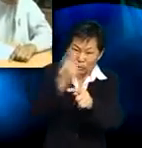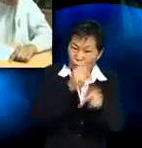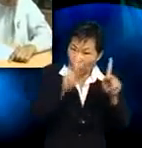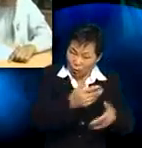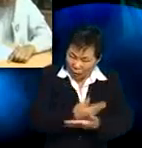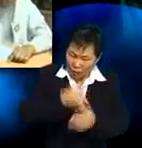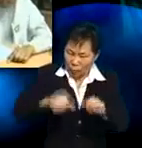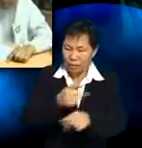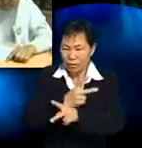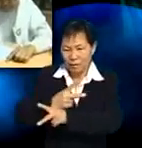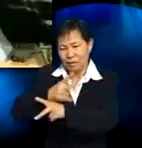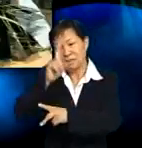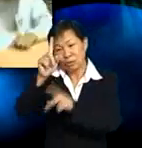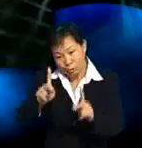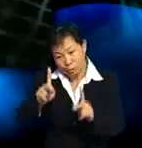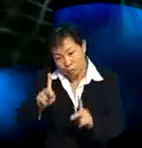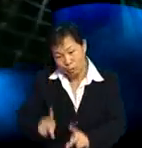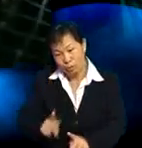melihat seseorang ibu atau seseorang